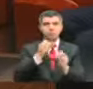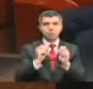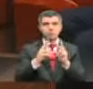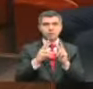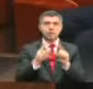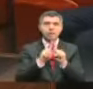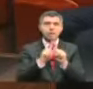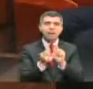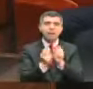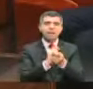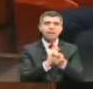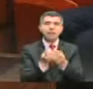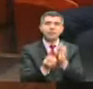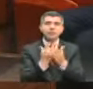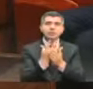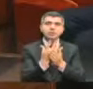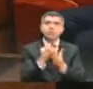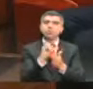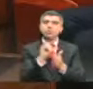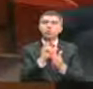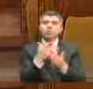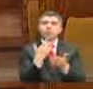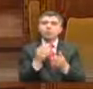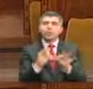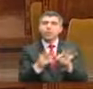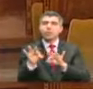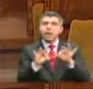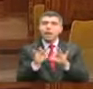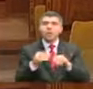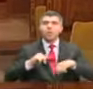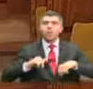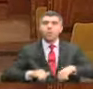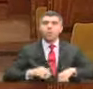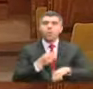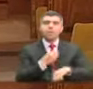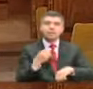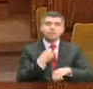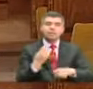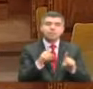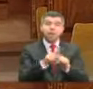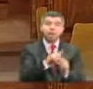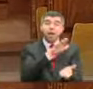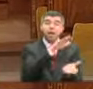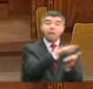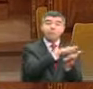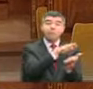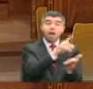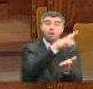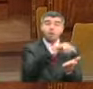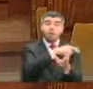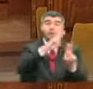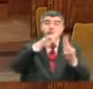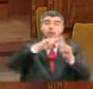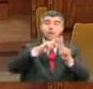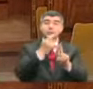الانتقالية، وبالتالي شنو هي الإجراءات اللي خذاتها الوزارة باش، لأنه المخزون ديال الأدوية في الصيدلية